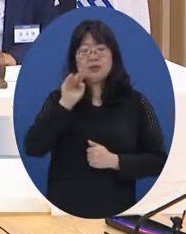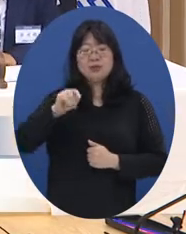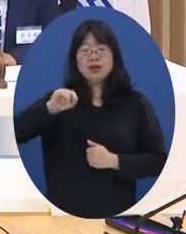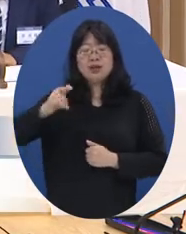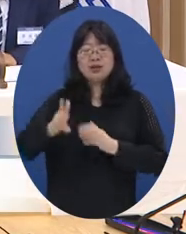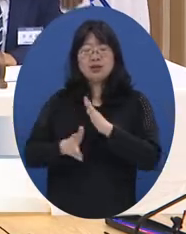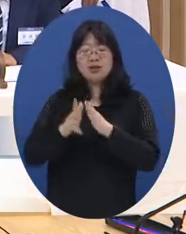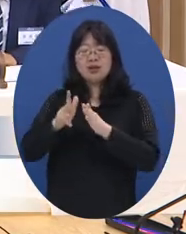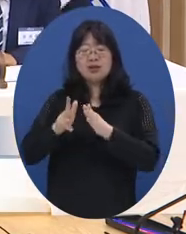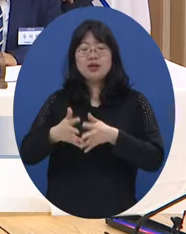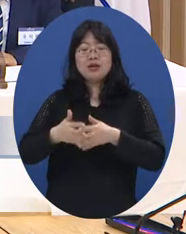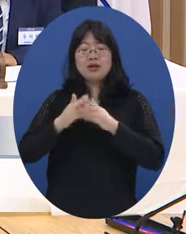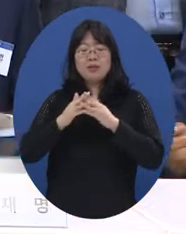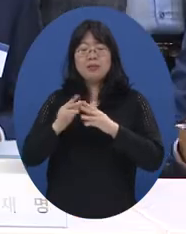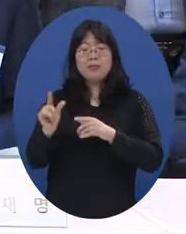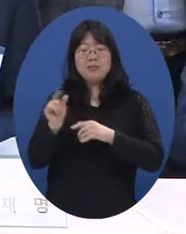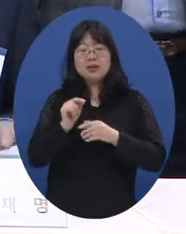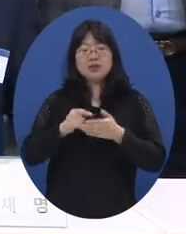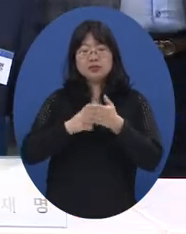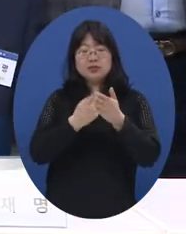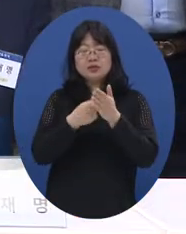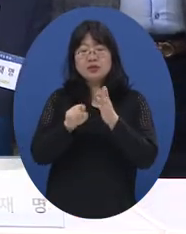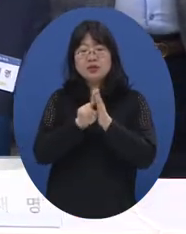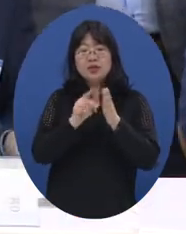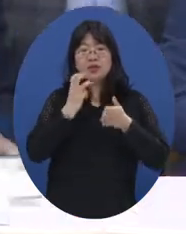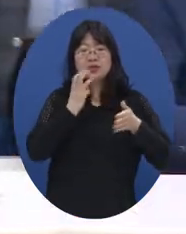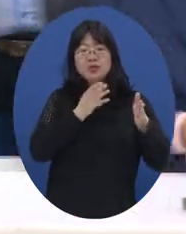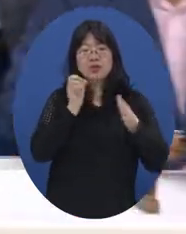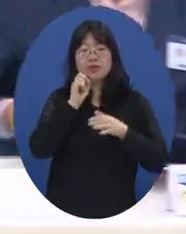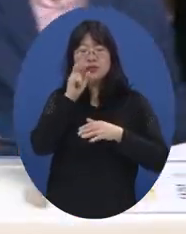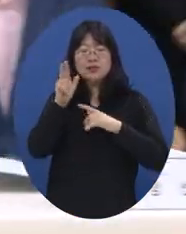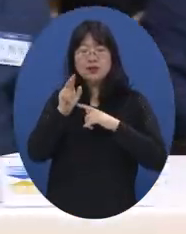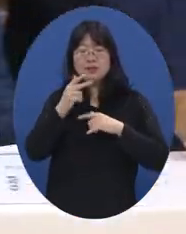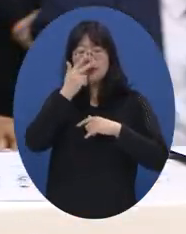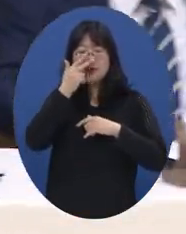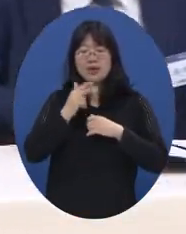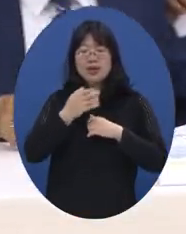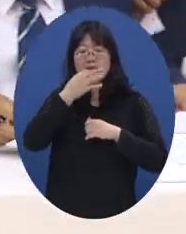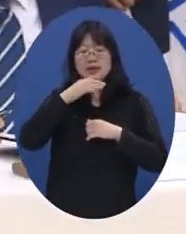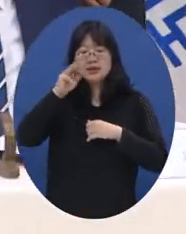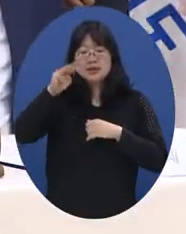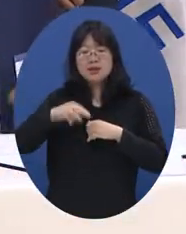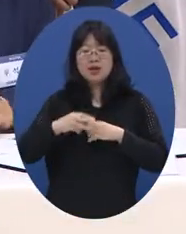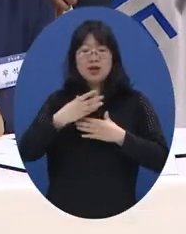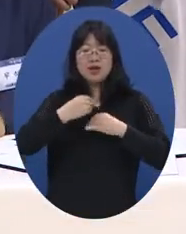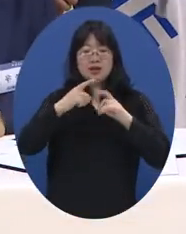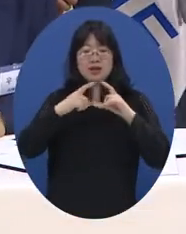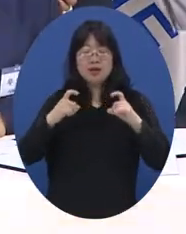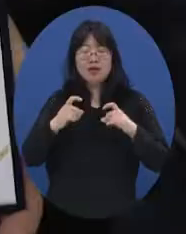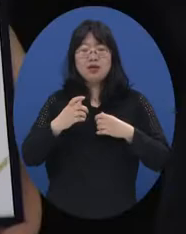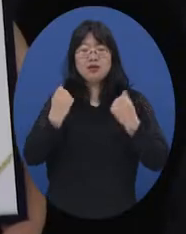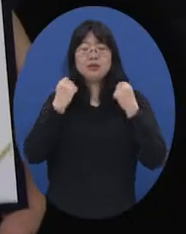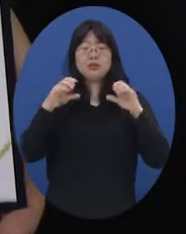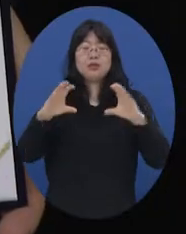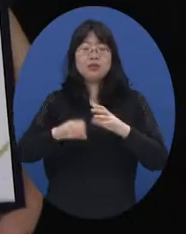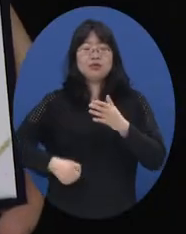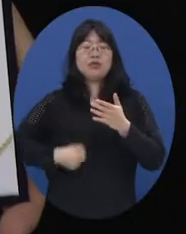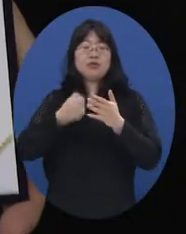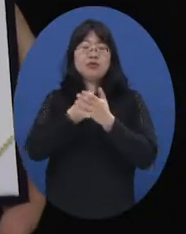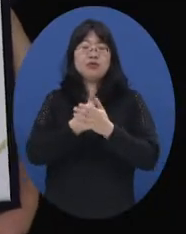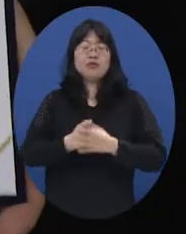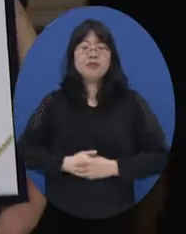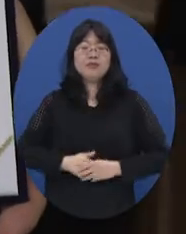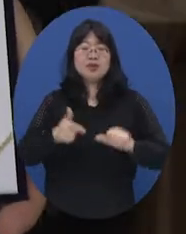평택 구발선 철도 건설 사업의 빠른 추진을 위해 경기도와 용인시, 평택시, 이천시, 안성시가 힘을 모으기로